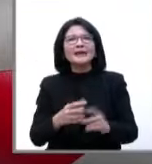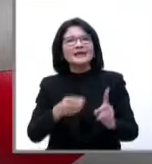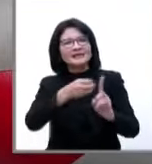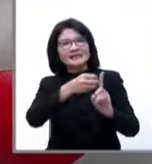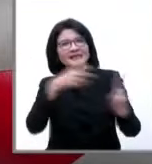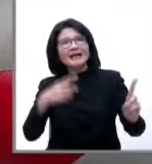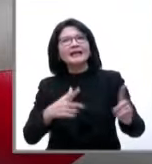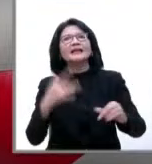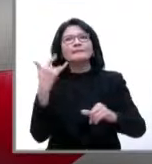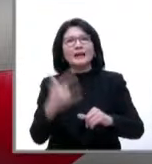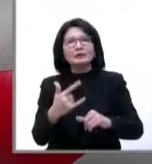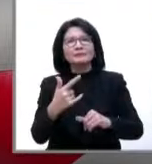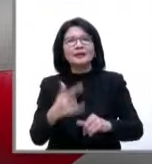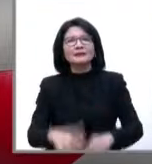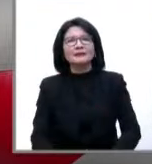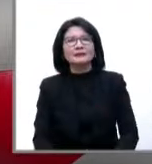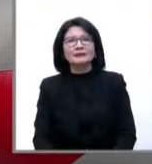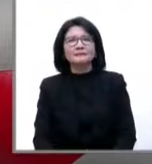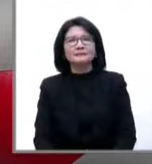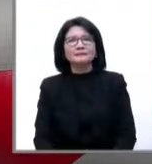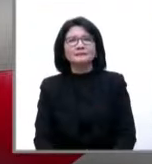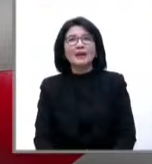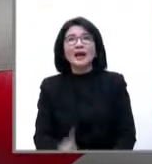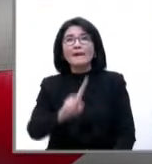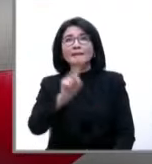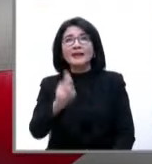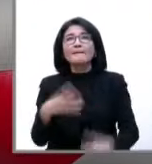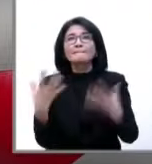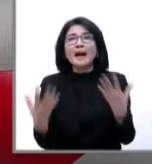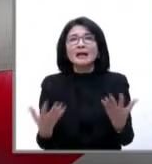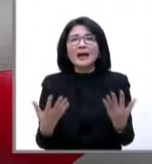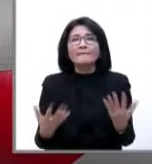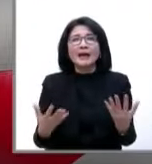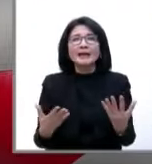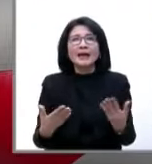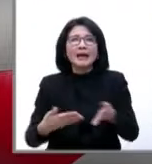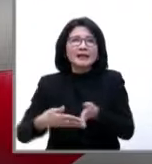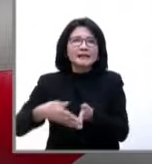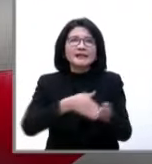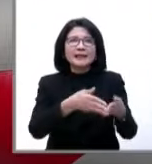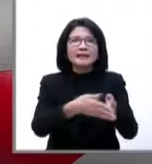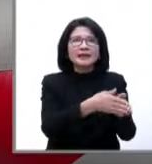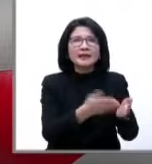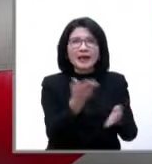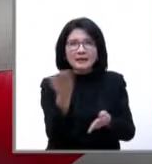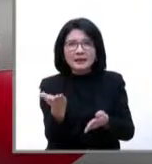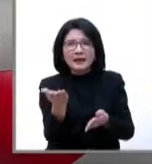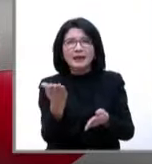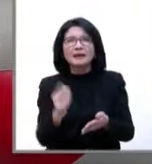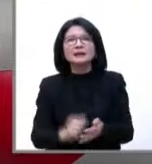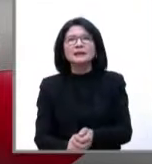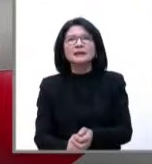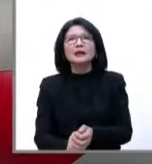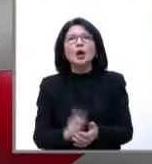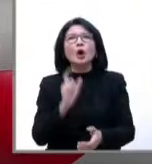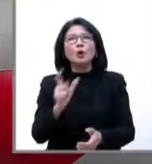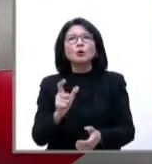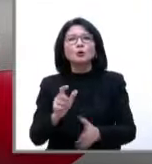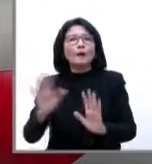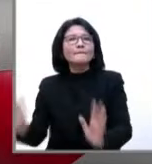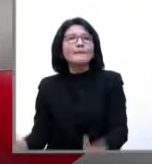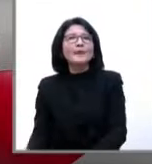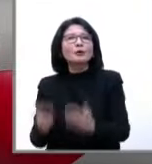bisa tumbuh dengan baik pertanyaannya Bagaimana strategi Anda melaksanakan